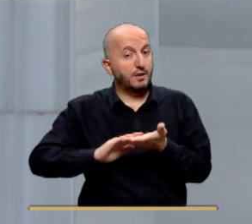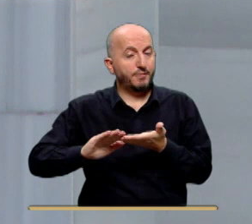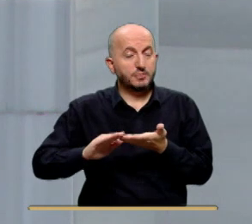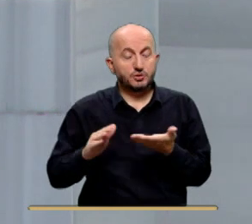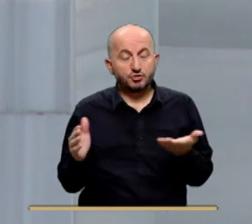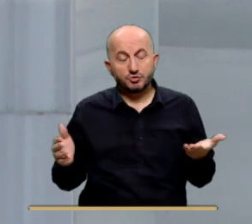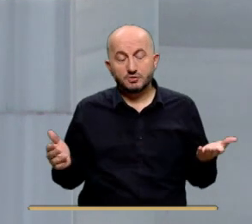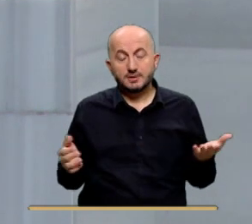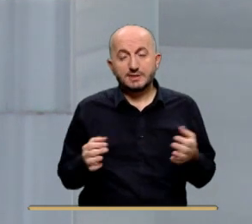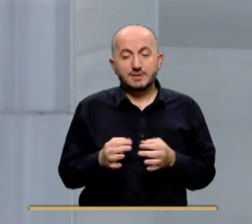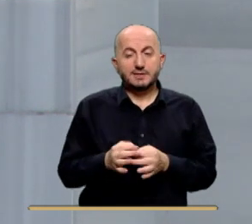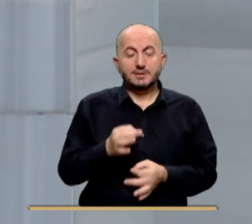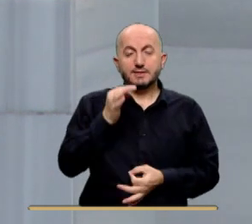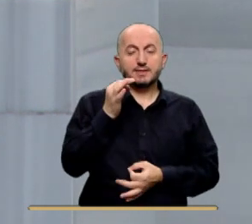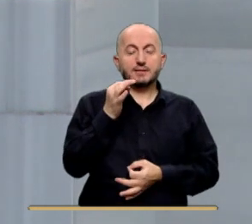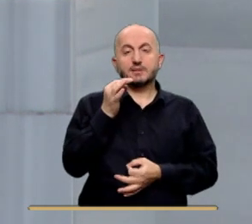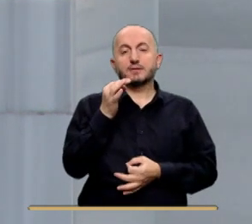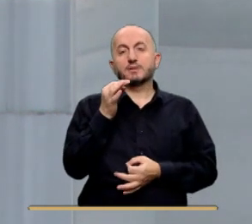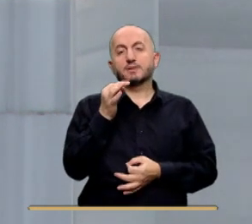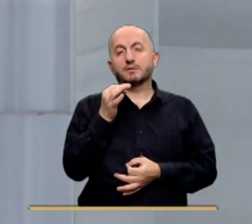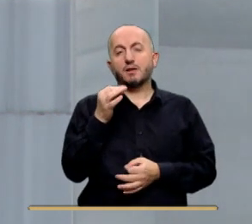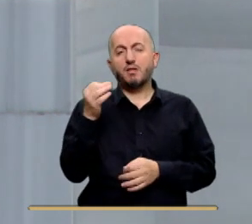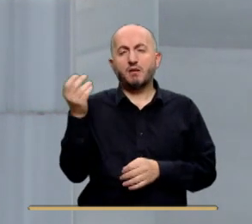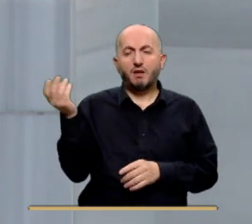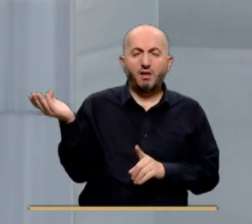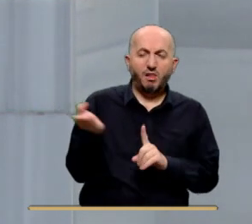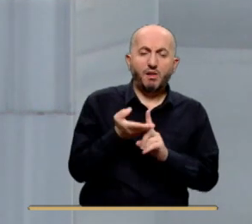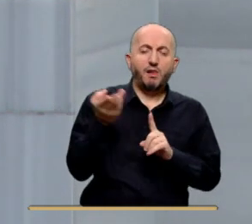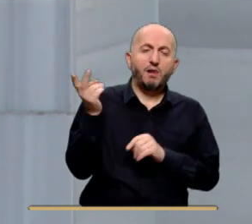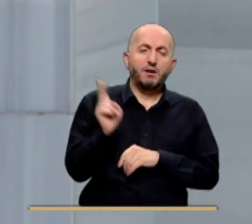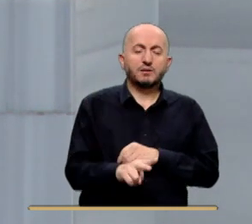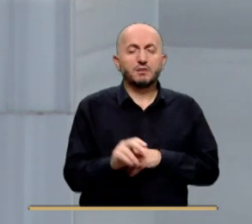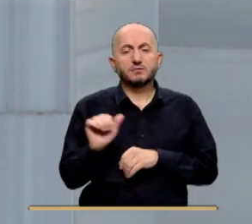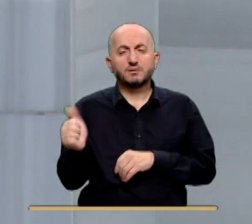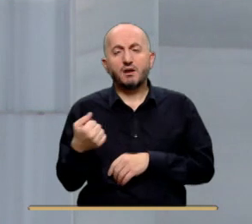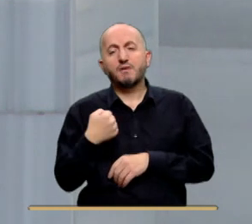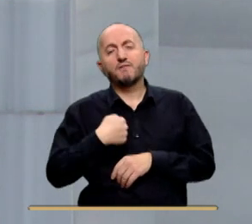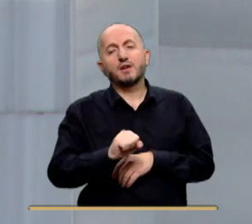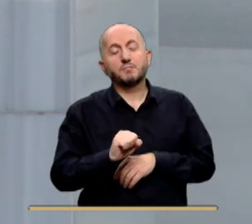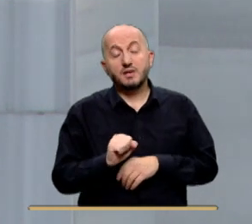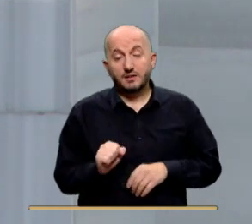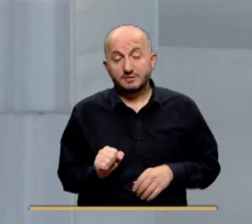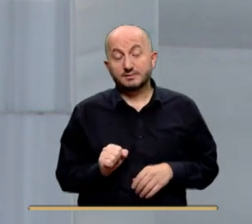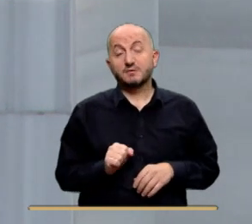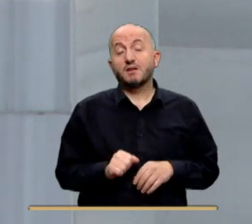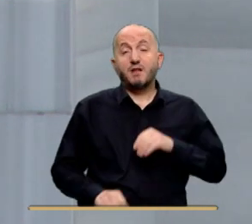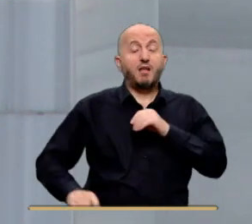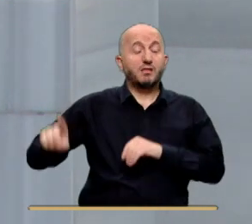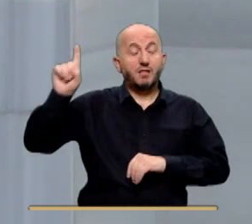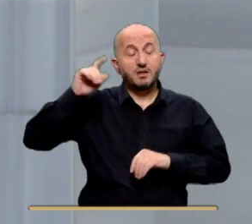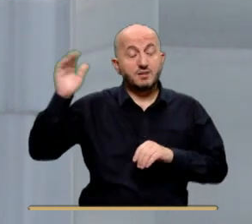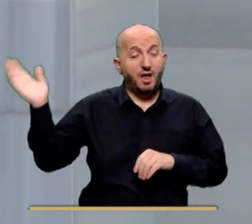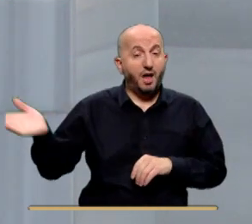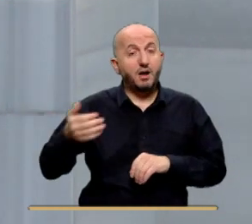Yani insanı katleden, insana değer vermeyen, Allah'ın